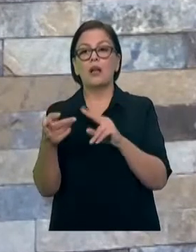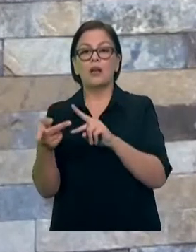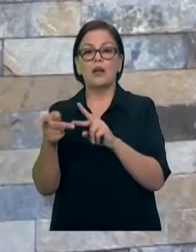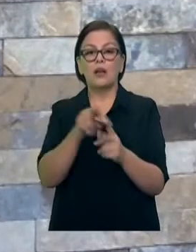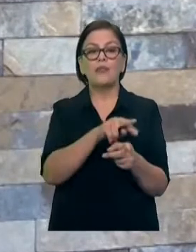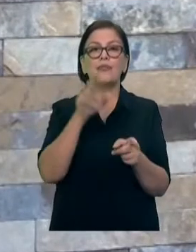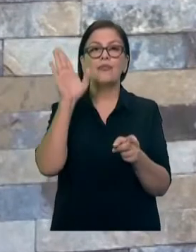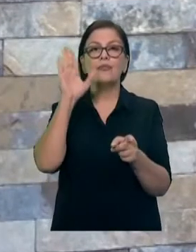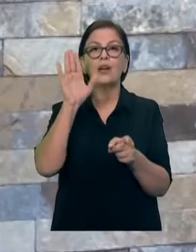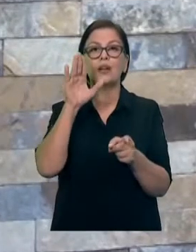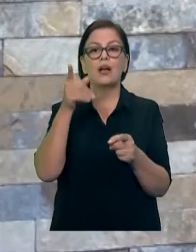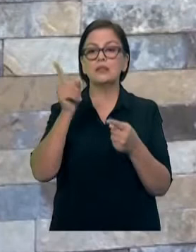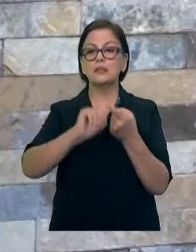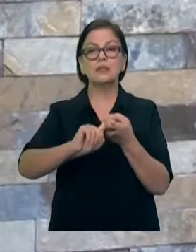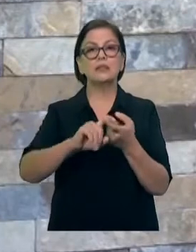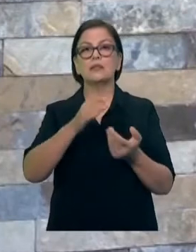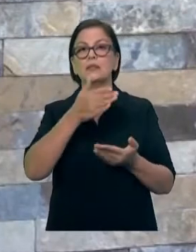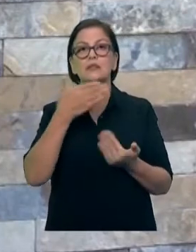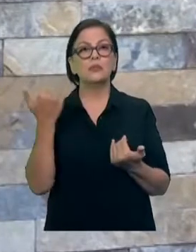əlaqəni göstərir.